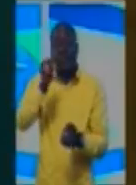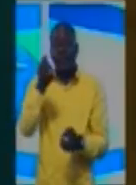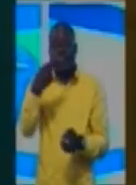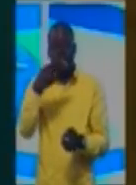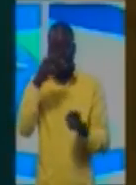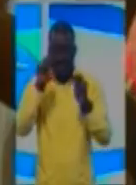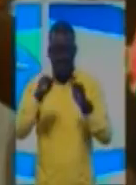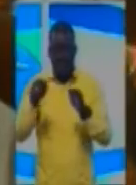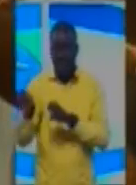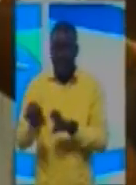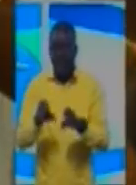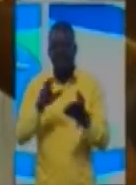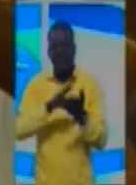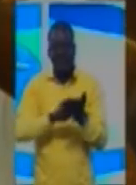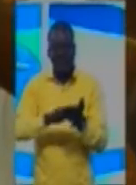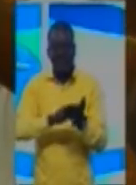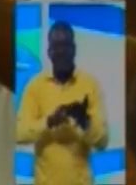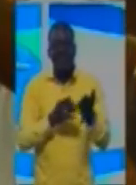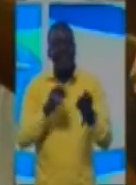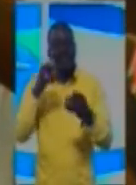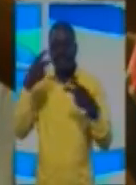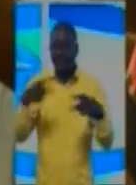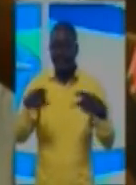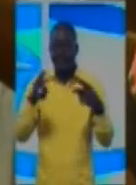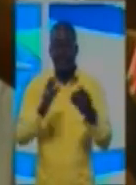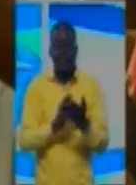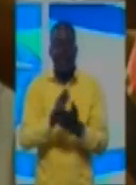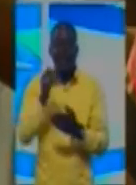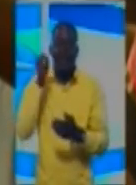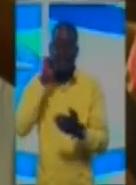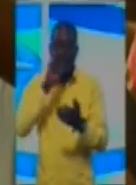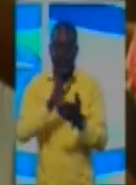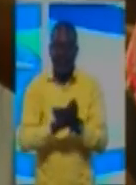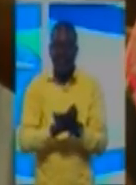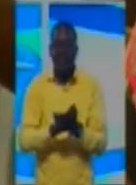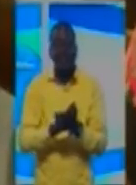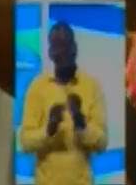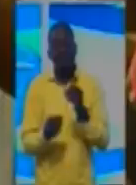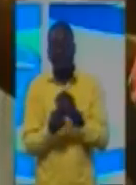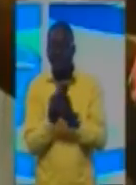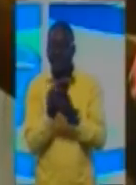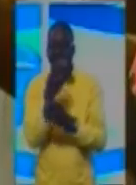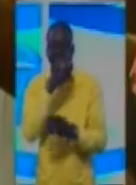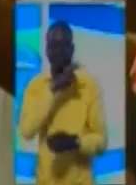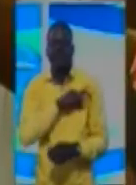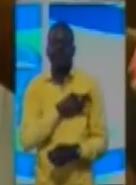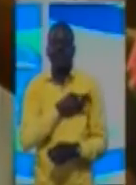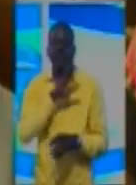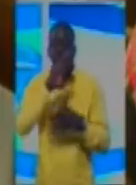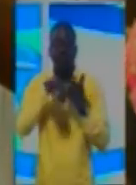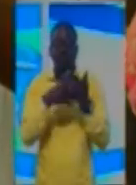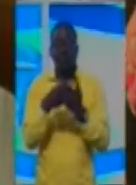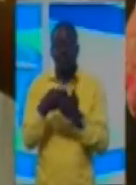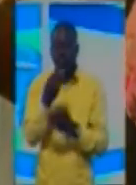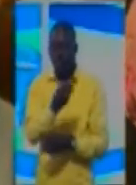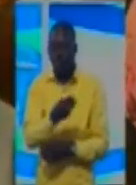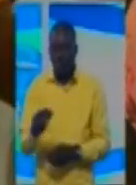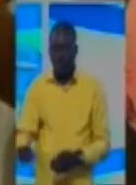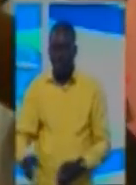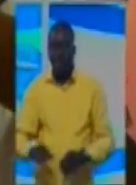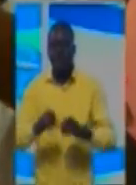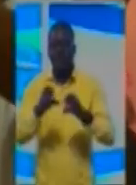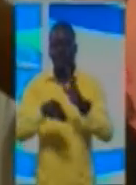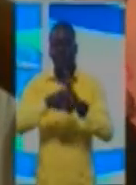savon. Et ce savon va certainement être vendu par les femmes pour pouvoir donc accroître leurs revenus. Toute chose donc qui va contribuer donc